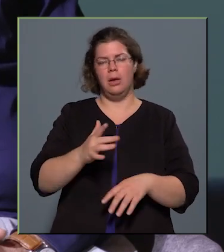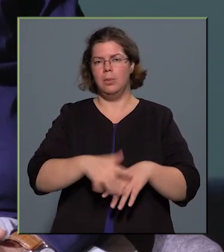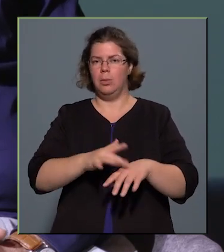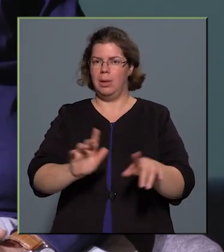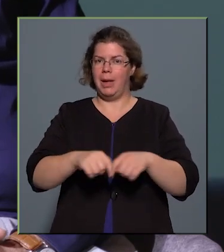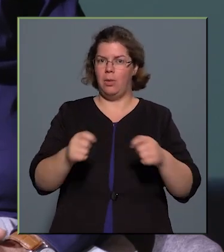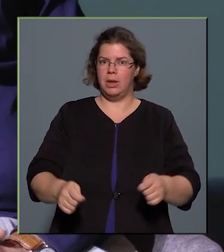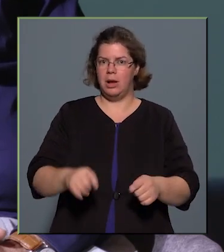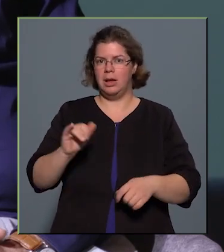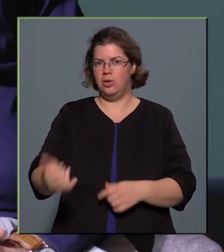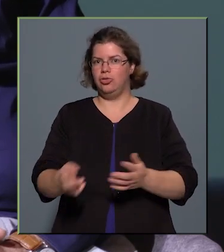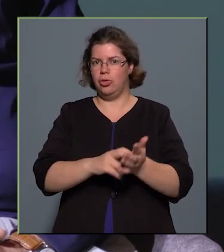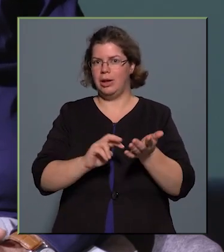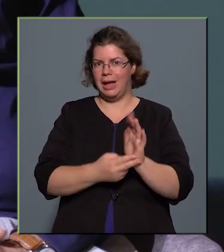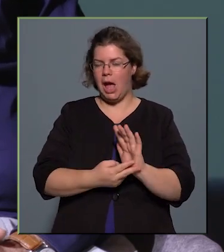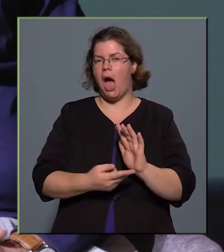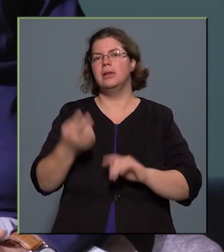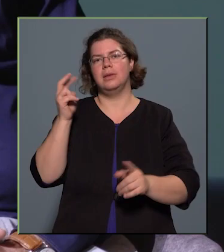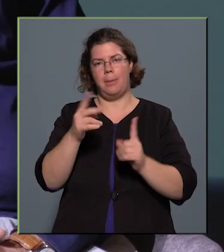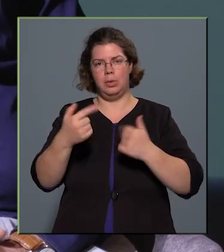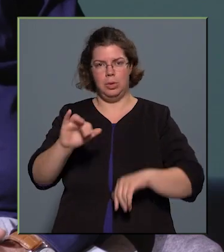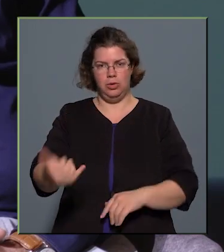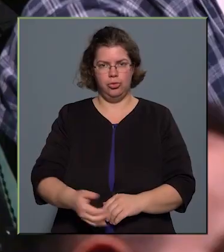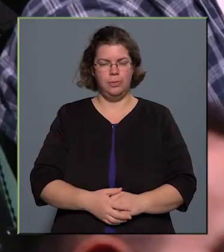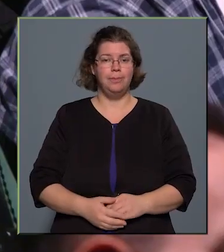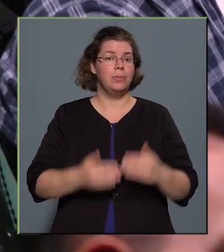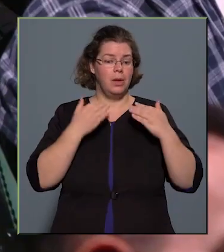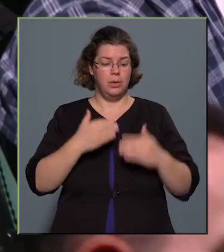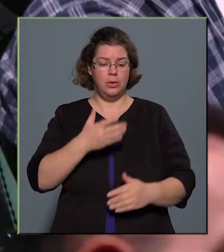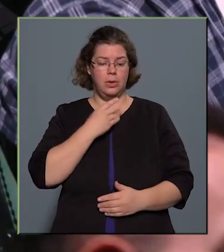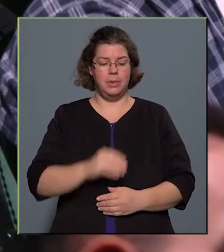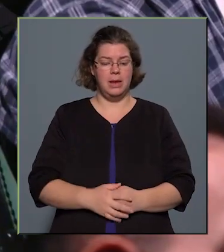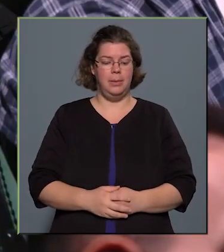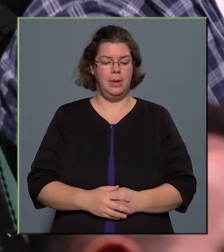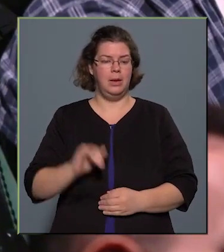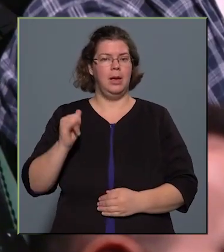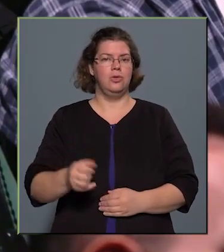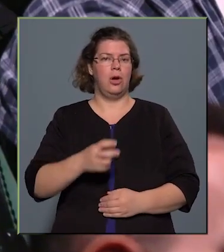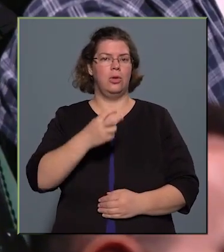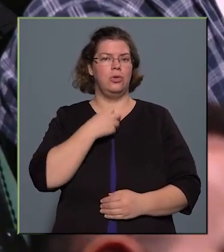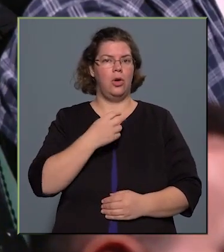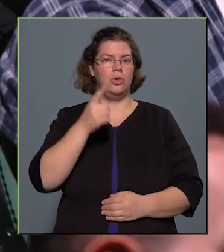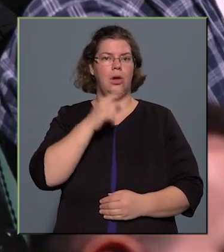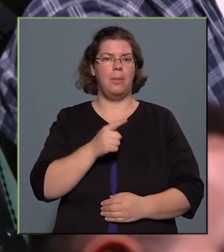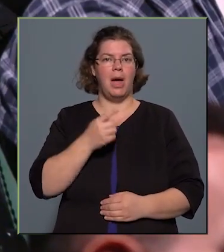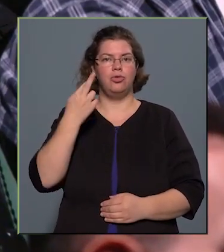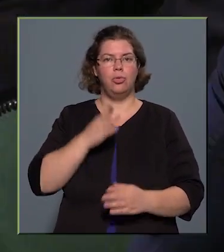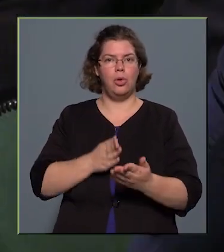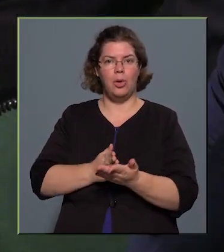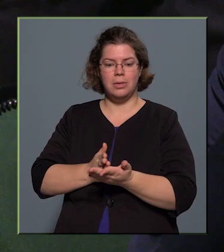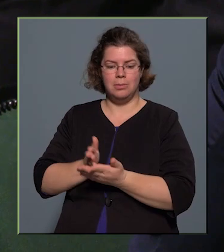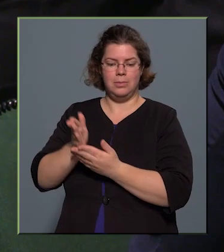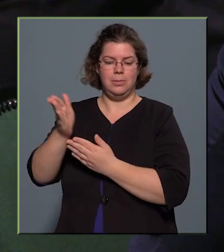hát természetesen ilyen stratégiai szempontból is. Köszönöm szépen, és akkor György Tamás úrhoz passzoljuk